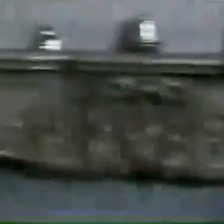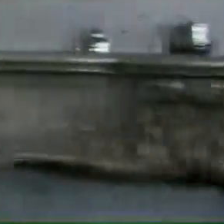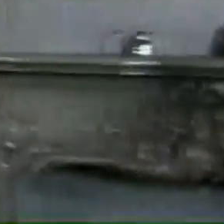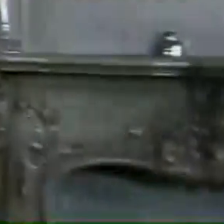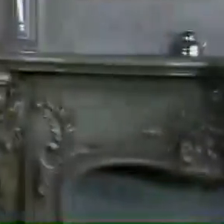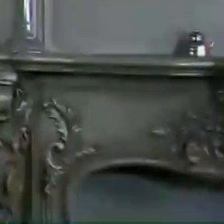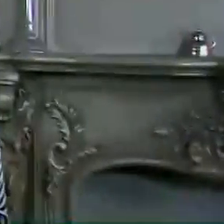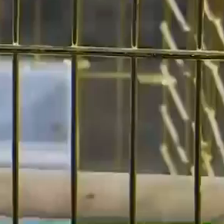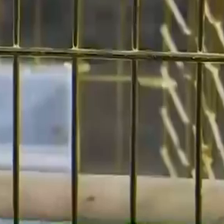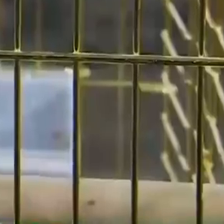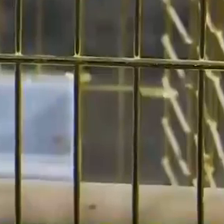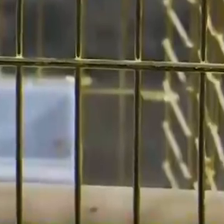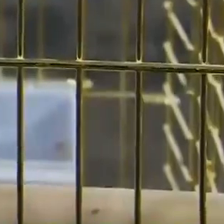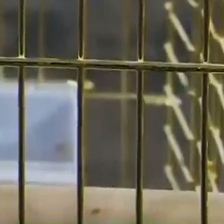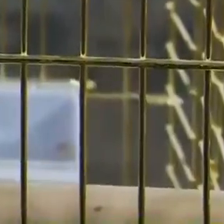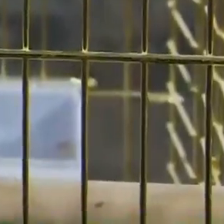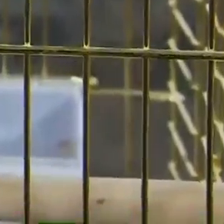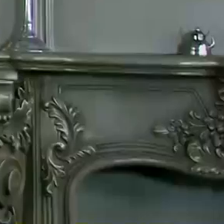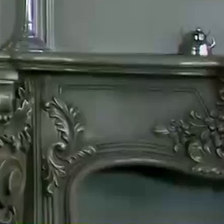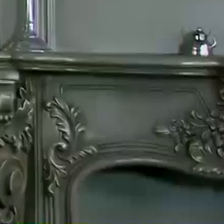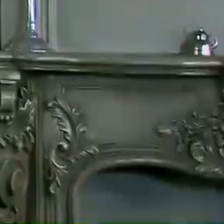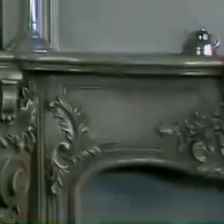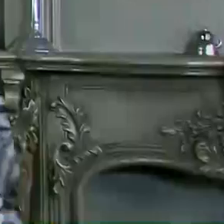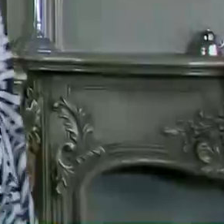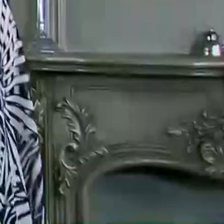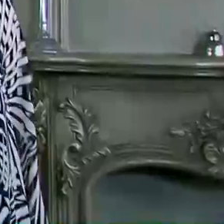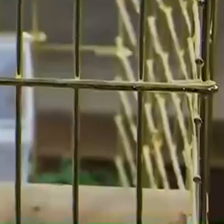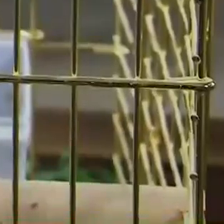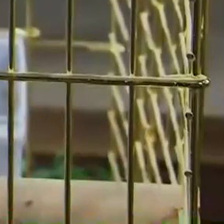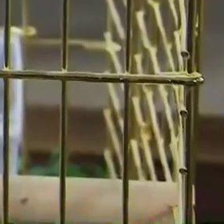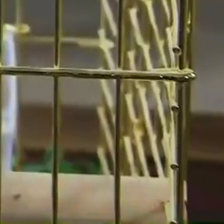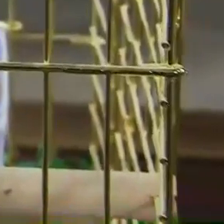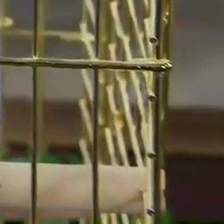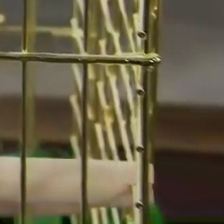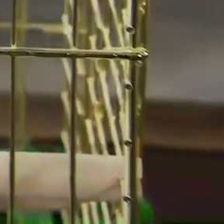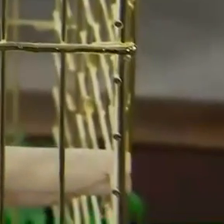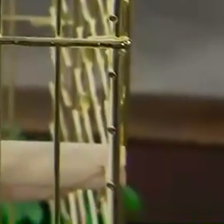kafesin önünden geçiyor. Konuşsana diye papağana göz kırptı ama tık yok.